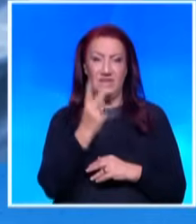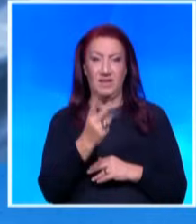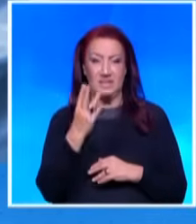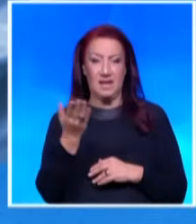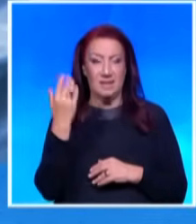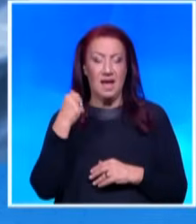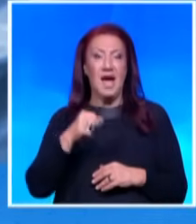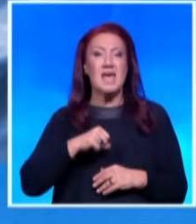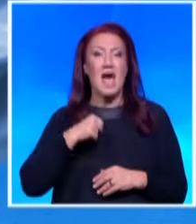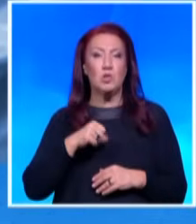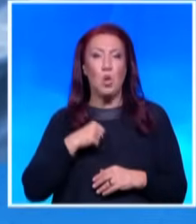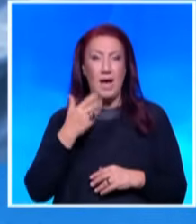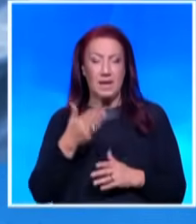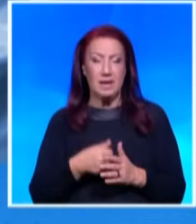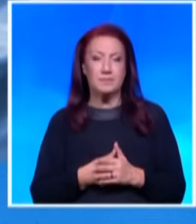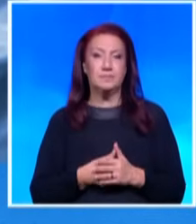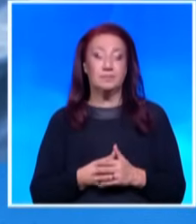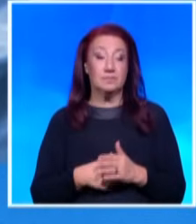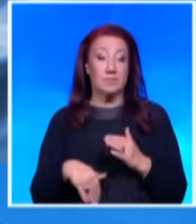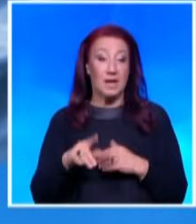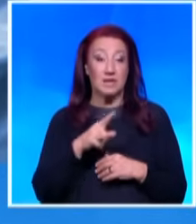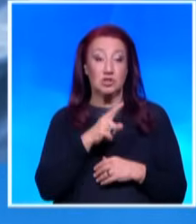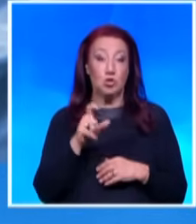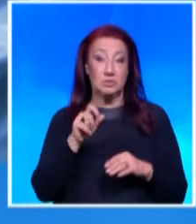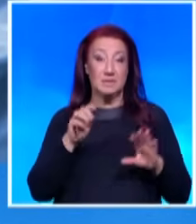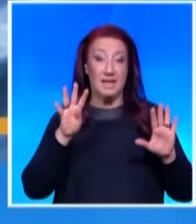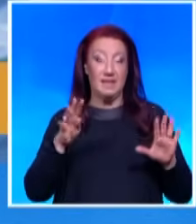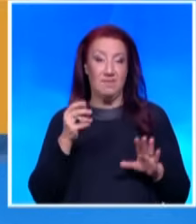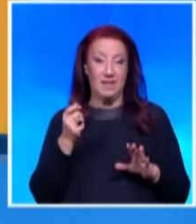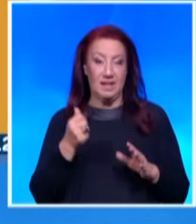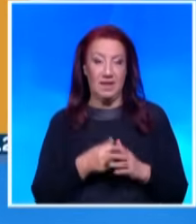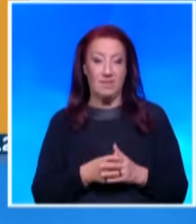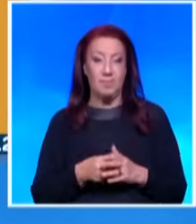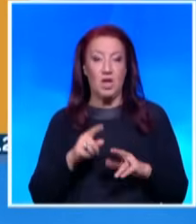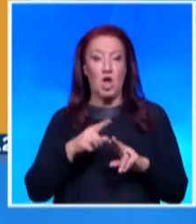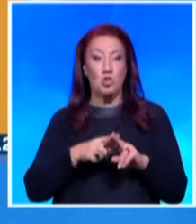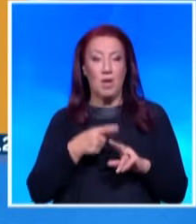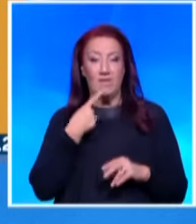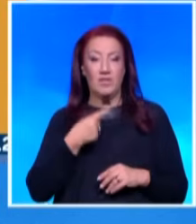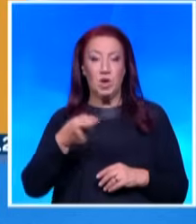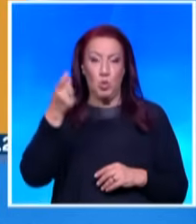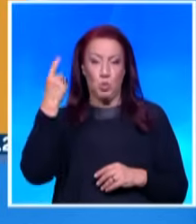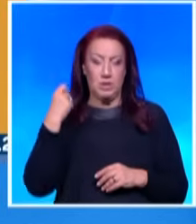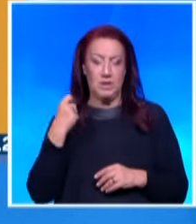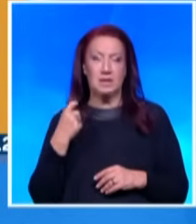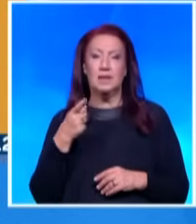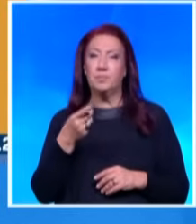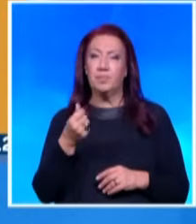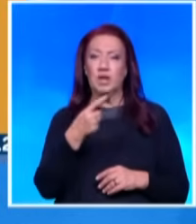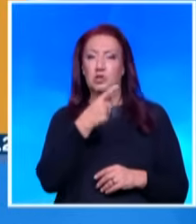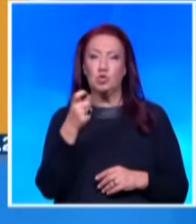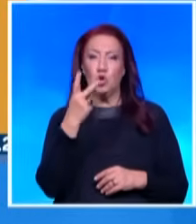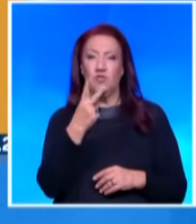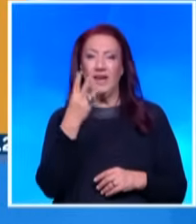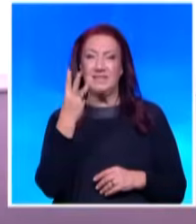януари над 179 лева за мегават час. През ноември миналата година синото гориво струваше 123 лева